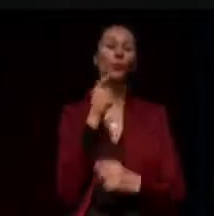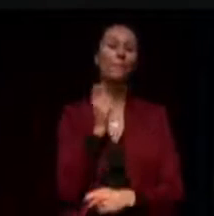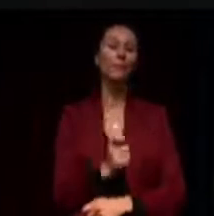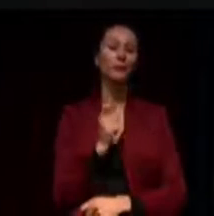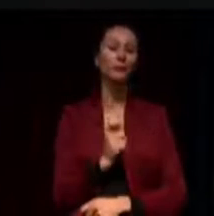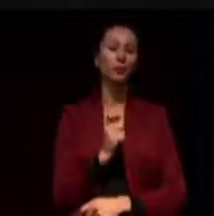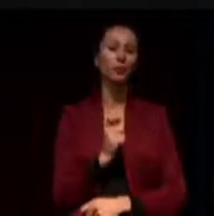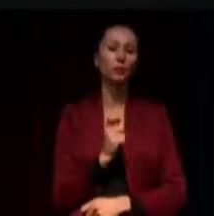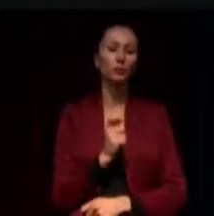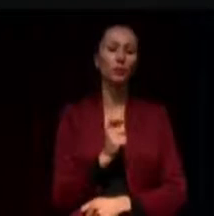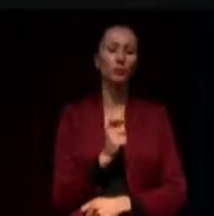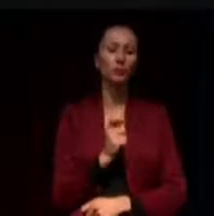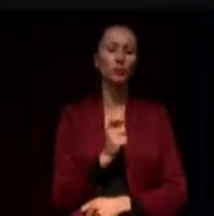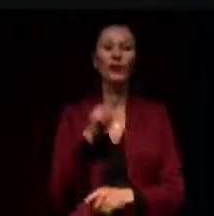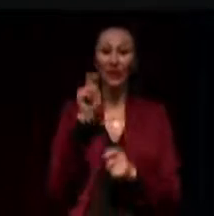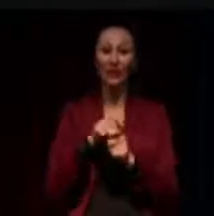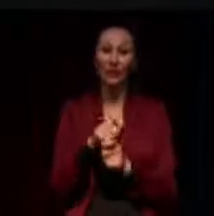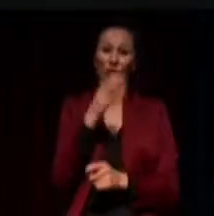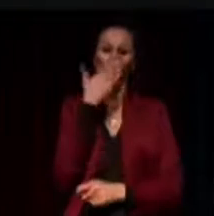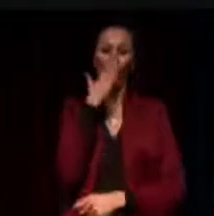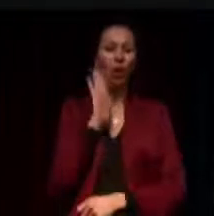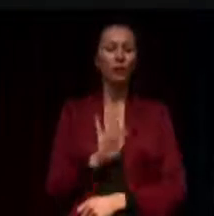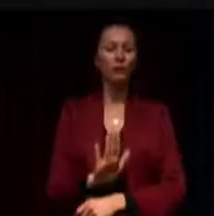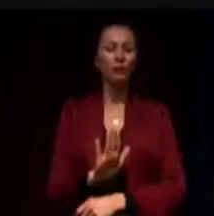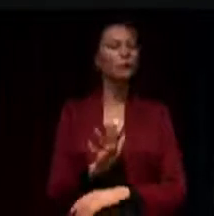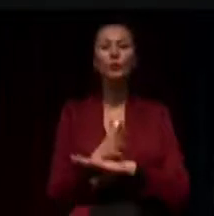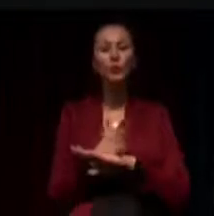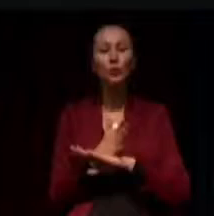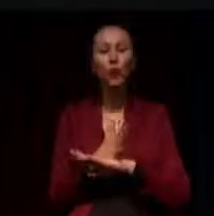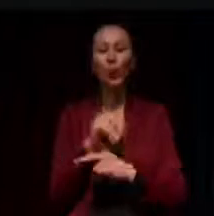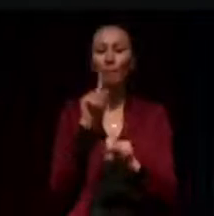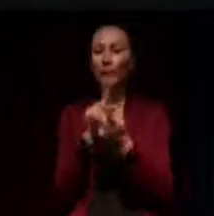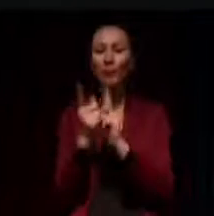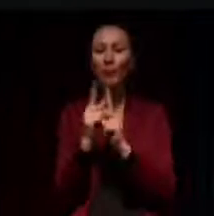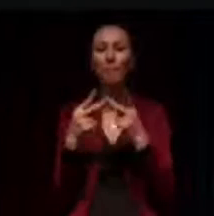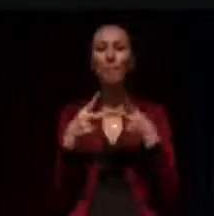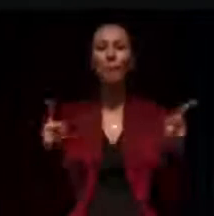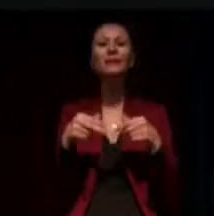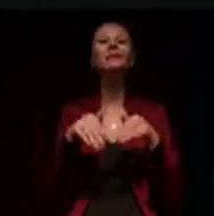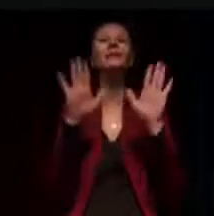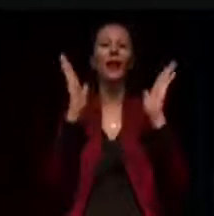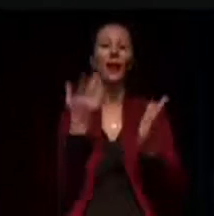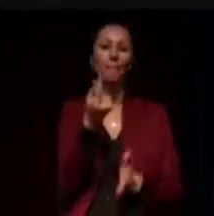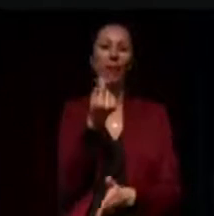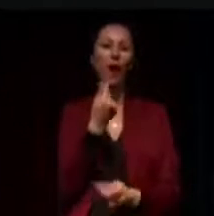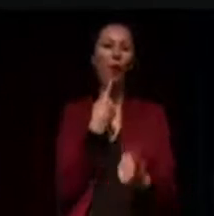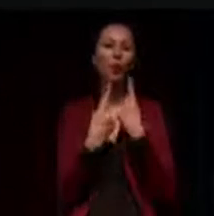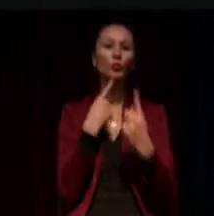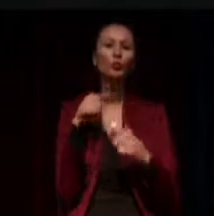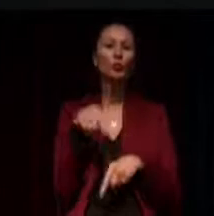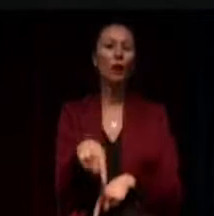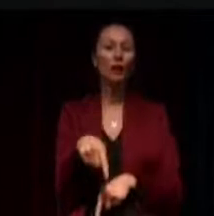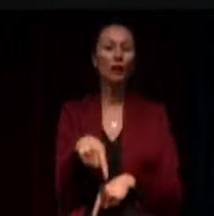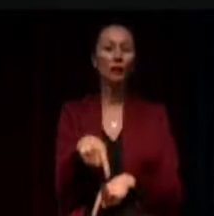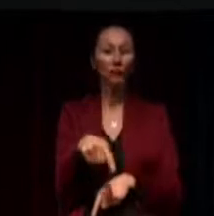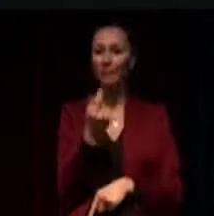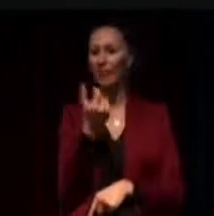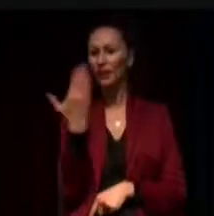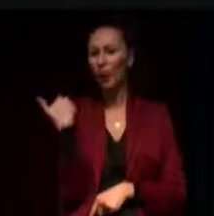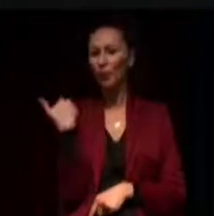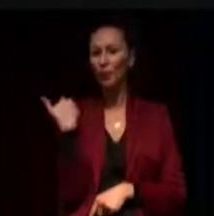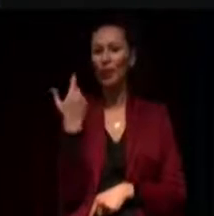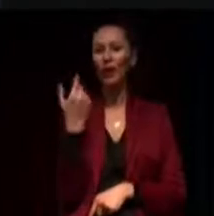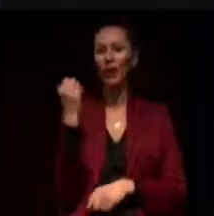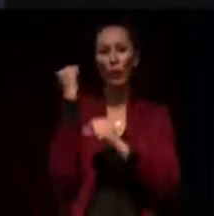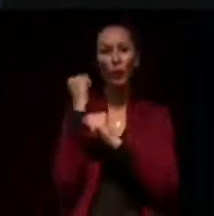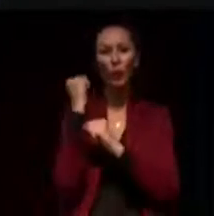mecburiyetindeyiz. İşin doğası gereği, çünkü birbirinden bağımsız şeyler değil. Para konuşacağımız için işte biraz önce kur